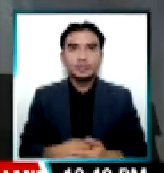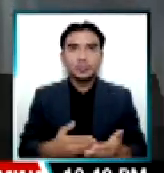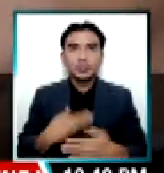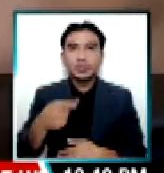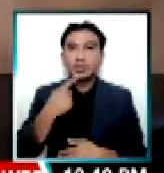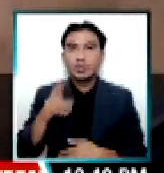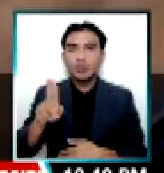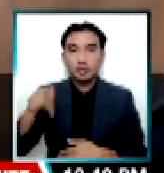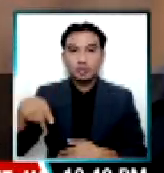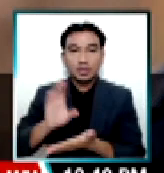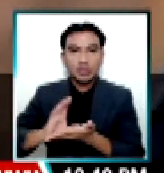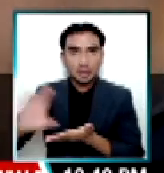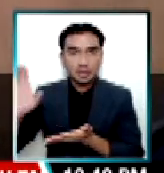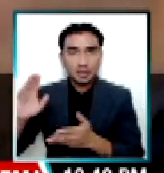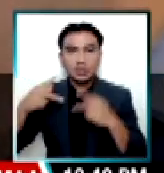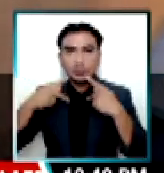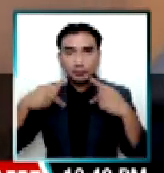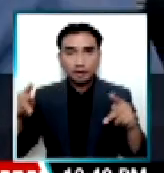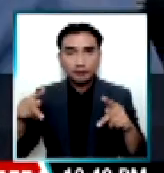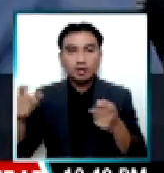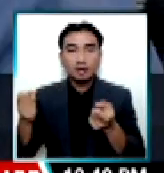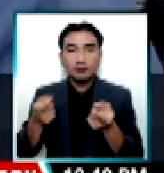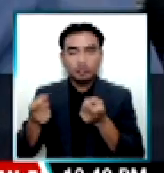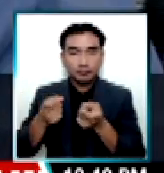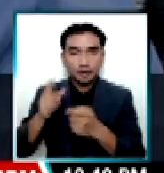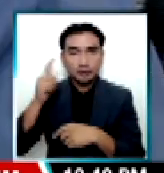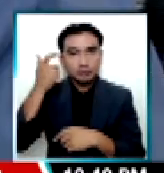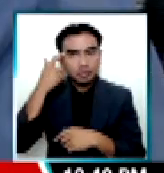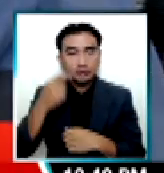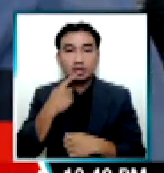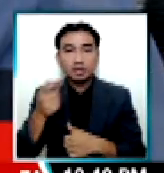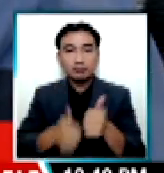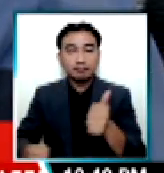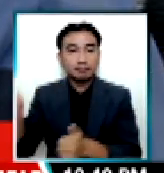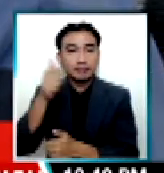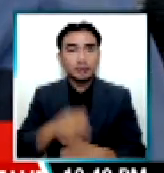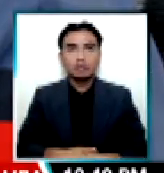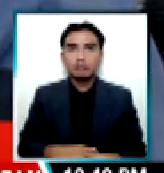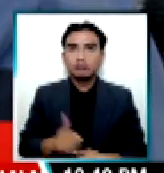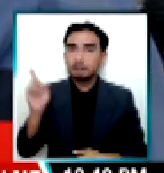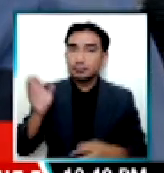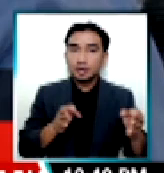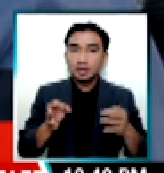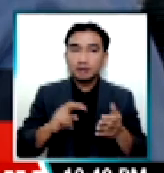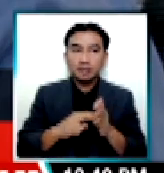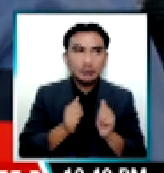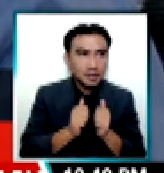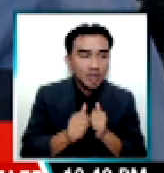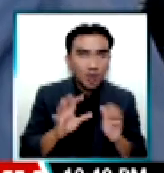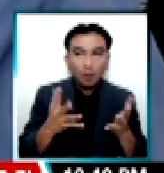Public Administration and Governance na si Professor Dan Sagil, it does not mean na wala siyang mapili o wala siyang